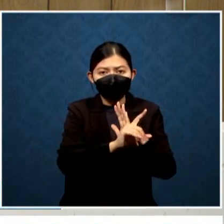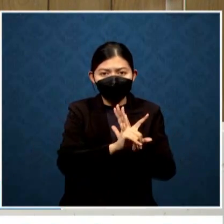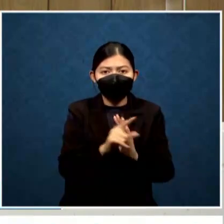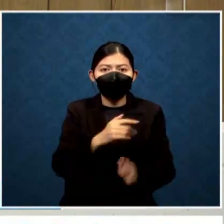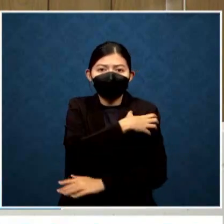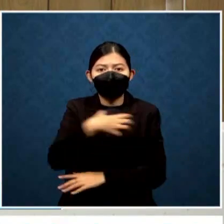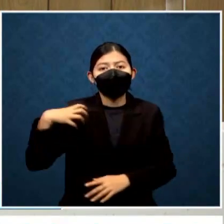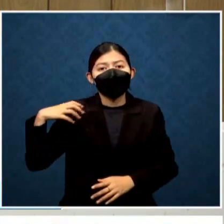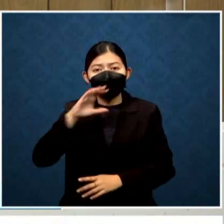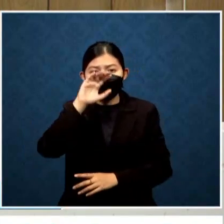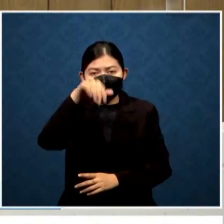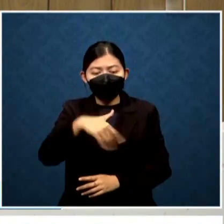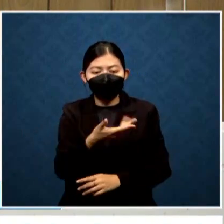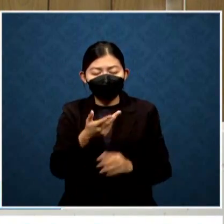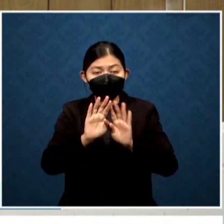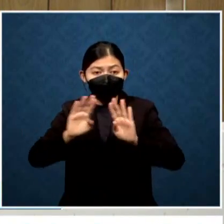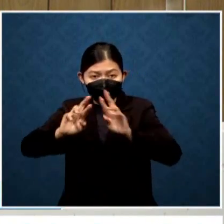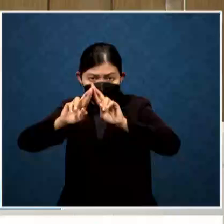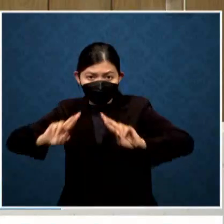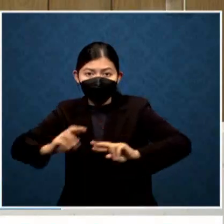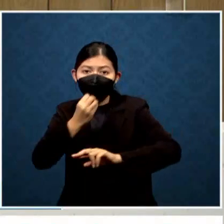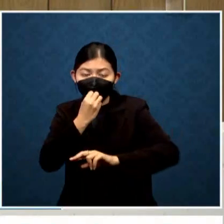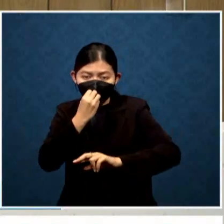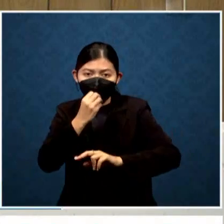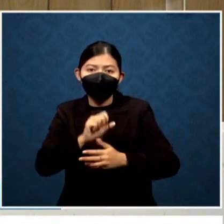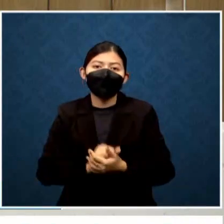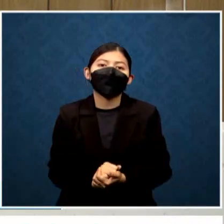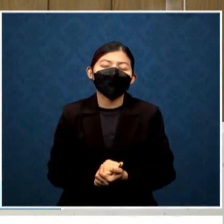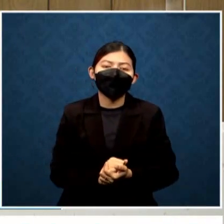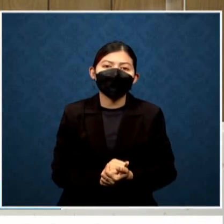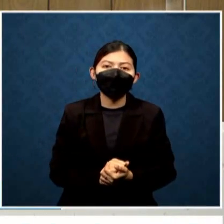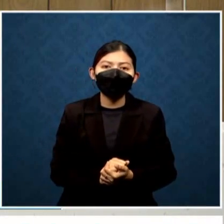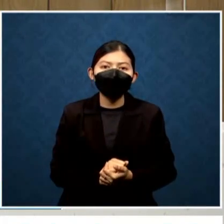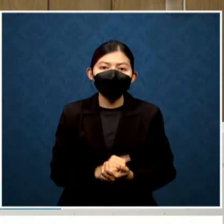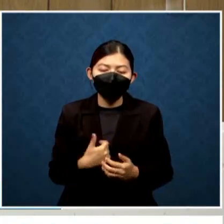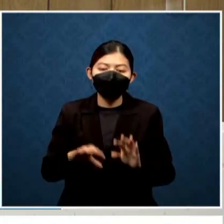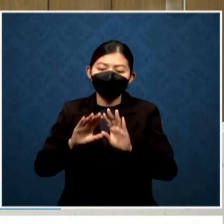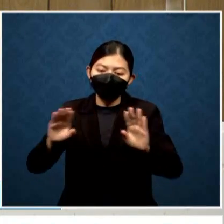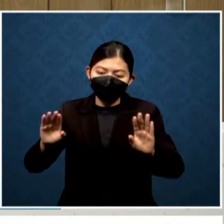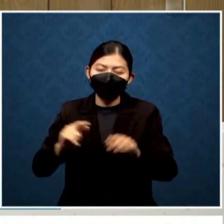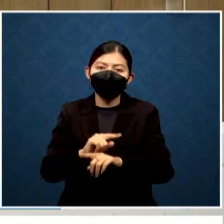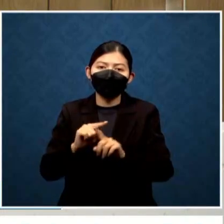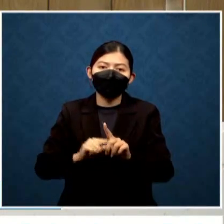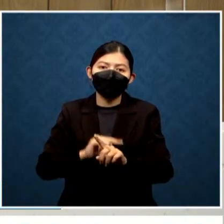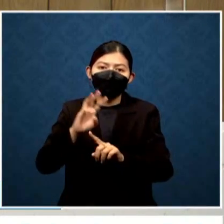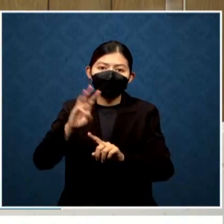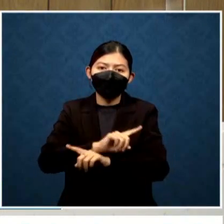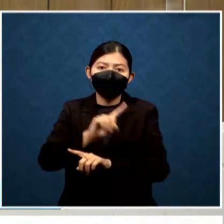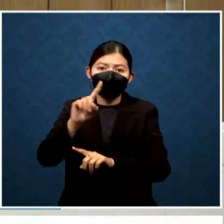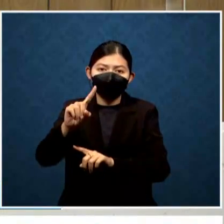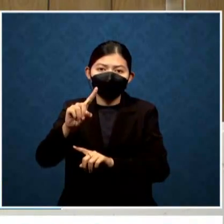ลเมืองเนี่ยขอเป็นร้านอาหารนะครับแล้วก็เปิดกิจการเมื่อวันที่1มิถุนาที่ว่